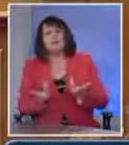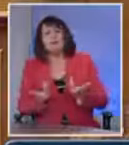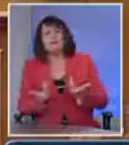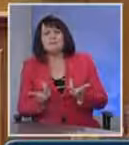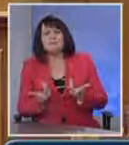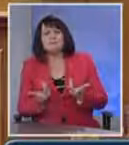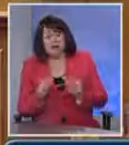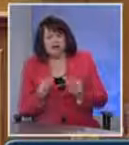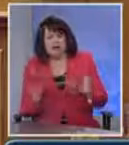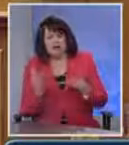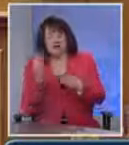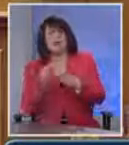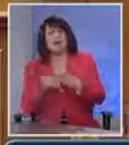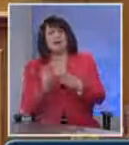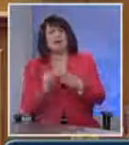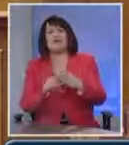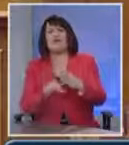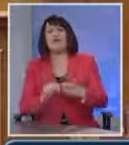τους αφήνουμε να ψηφίζουν?